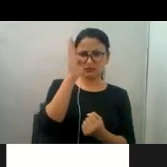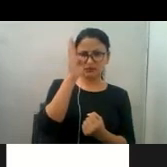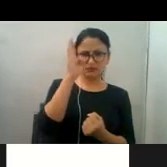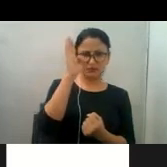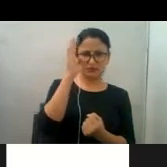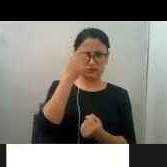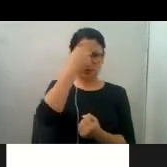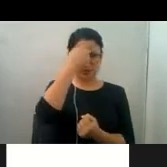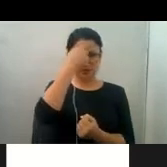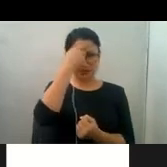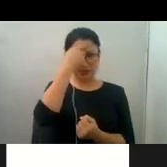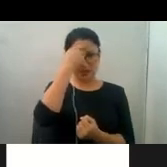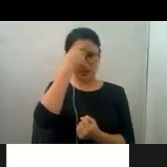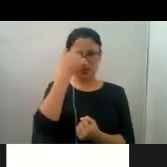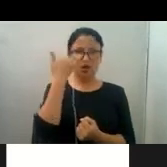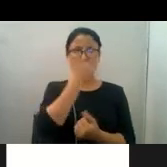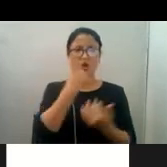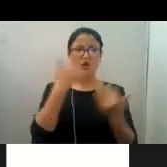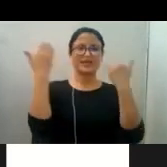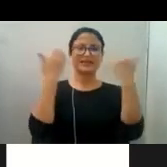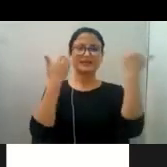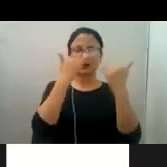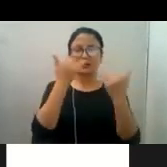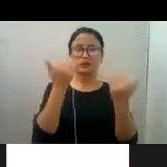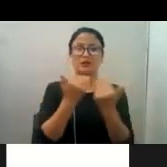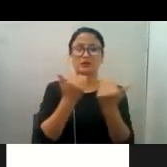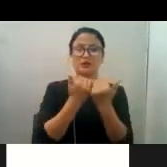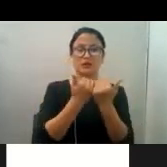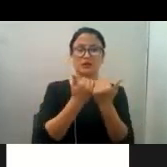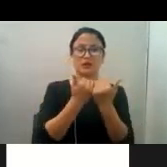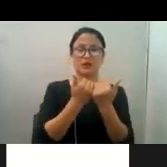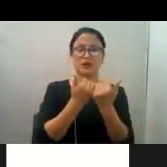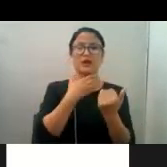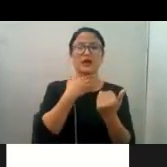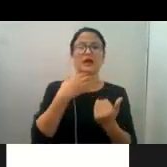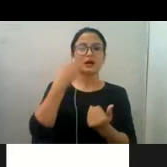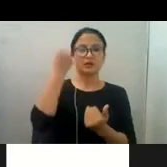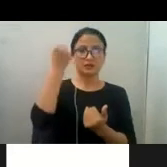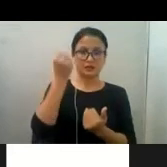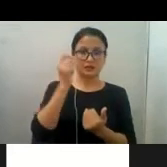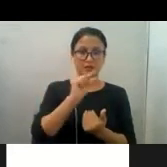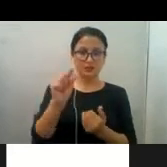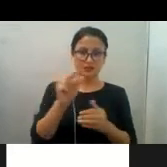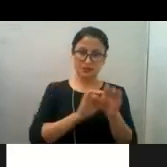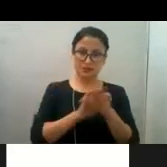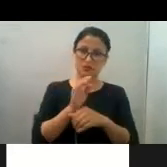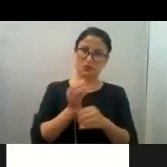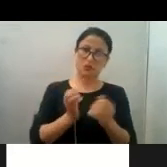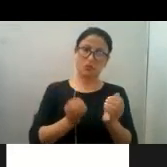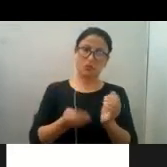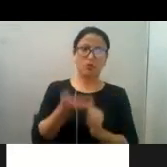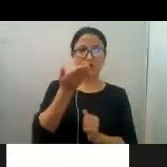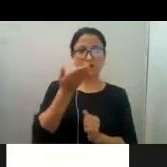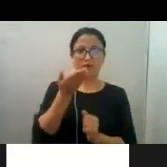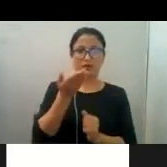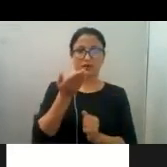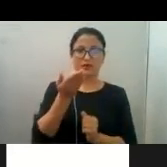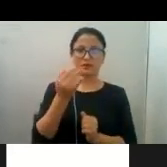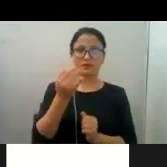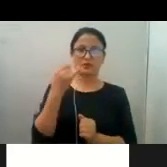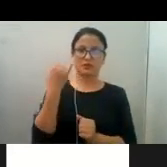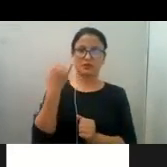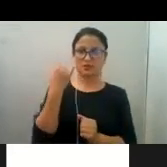यो लैङ्गिक हिंसाको कारणबाट चाहिँ आत्महत्याका केसहरू बढेको र कतिपय फेक